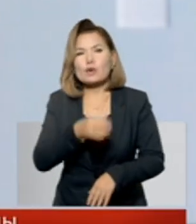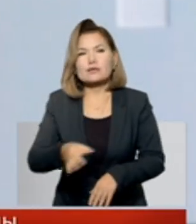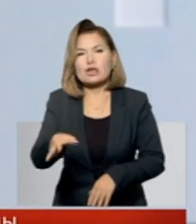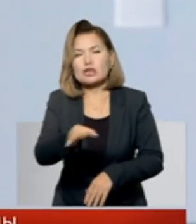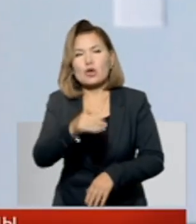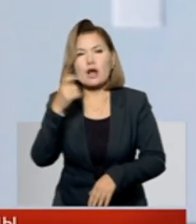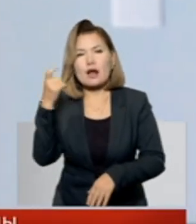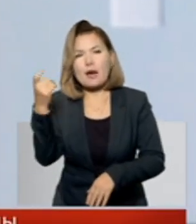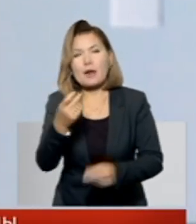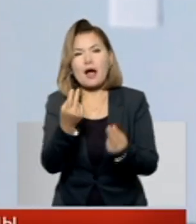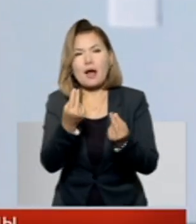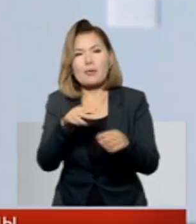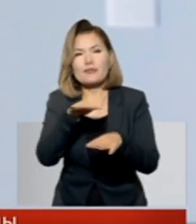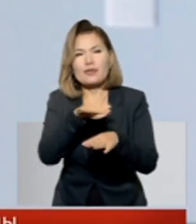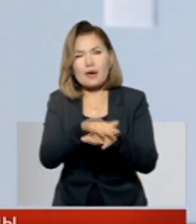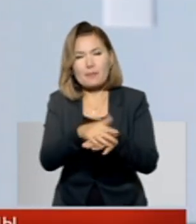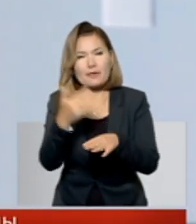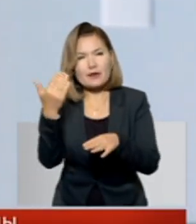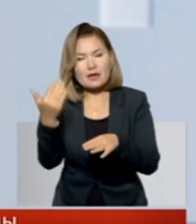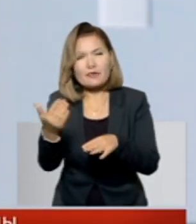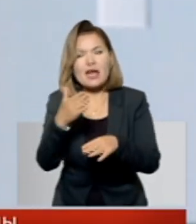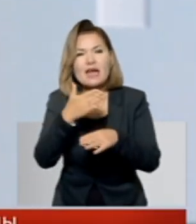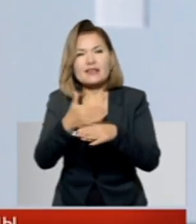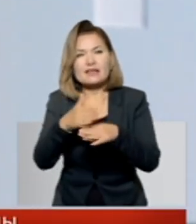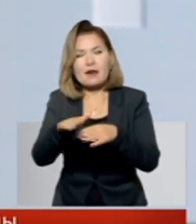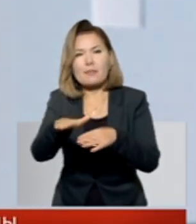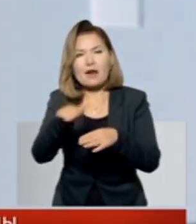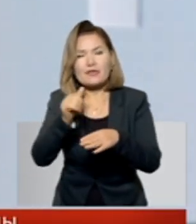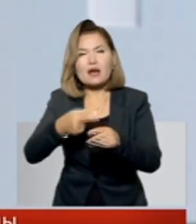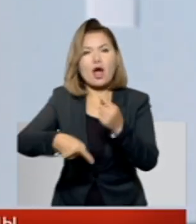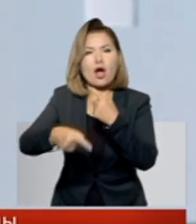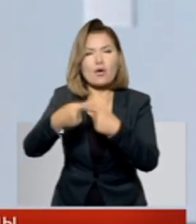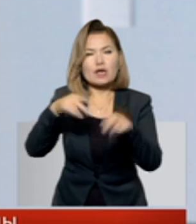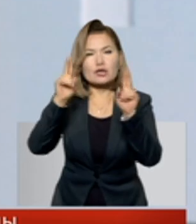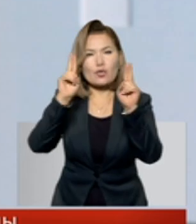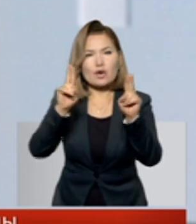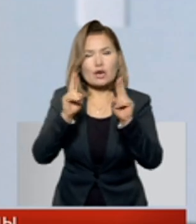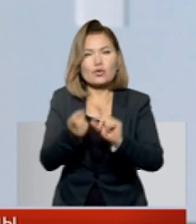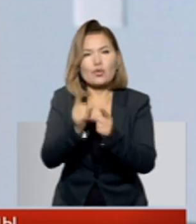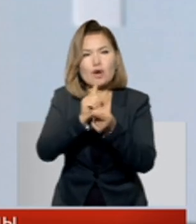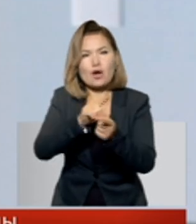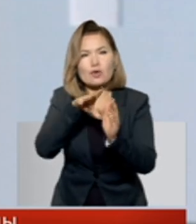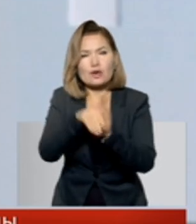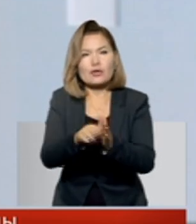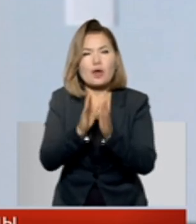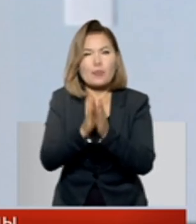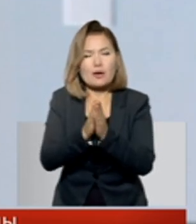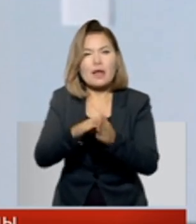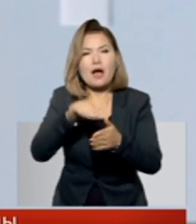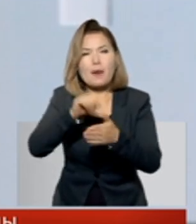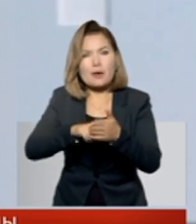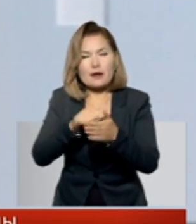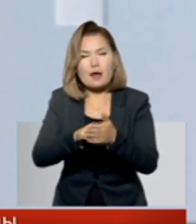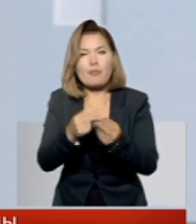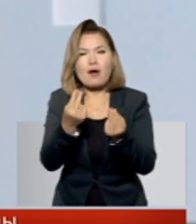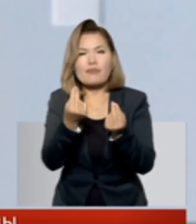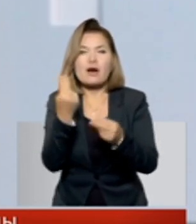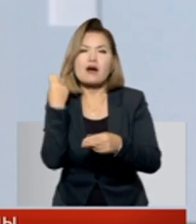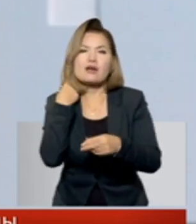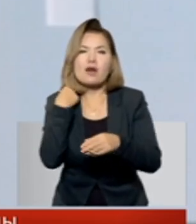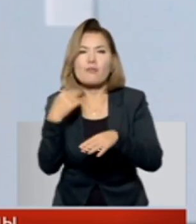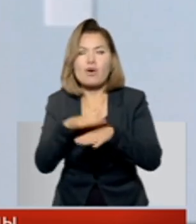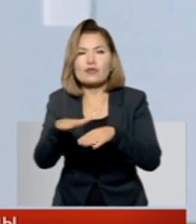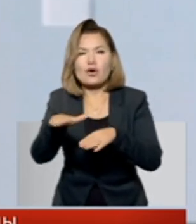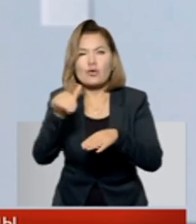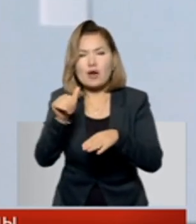Қостанай облысының шаруалары қаржы институттарына жеңілдетілген несиені қайтару ережесін өзгертуді сұрайды. Себебі алған қарыздың белгілі бір